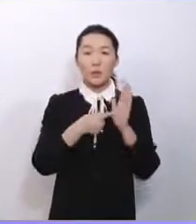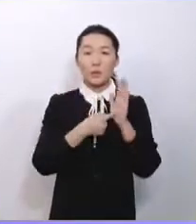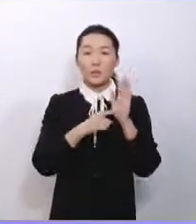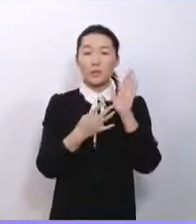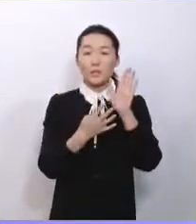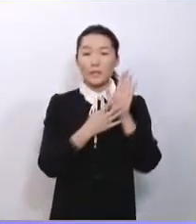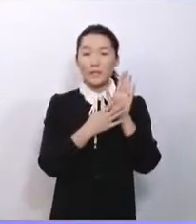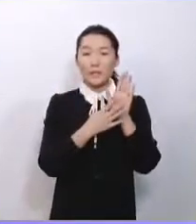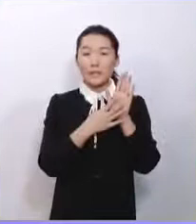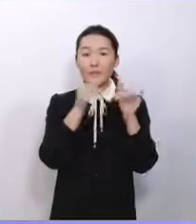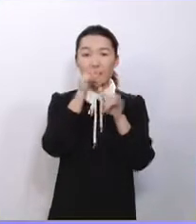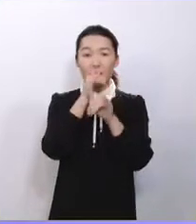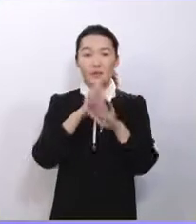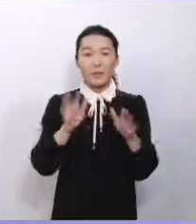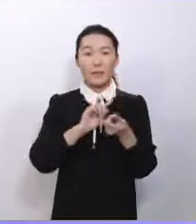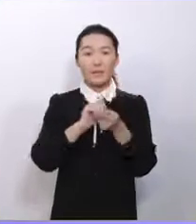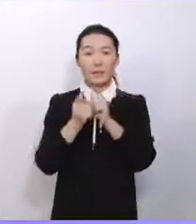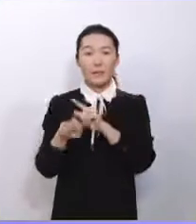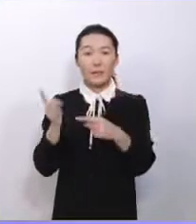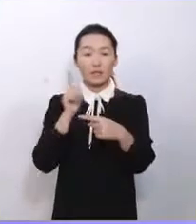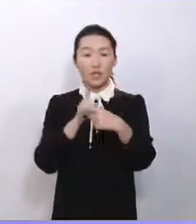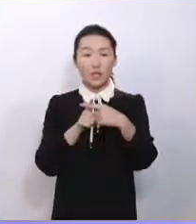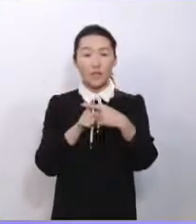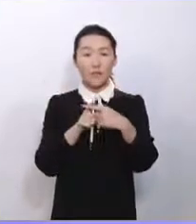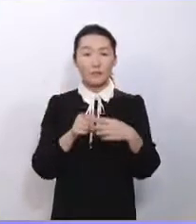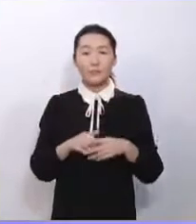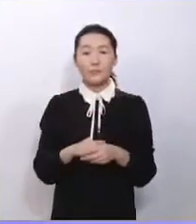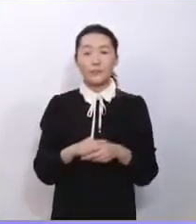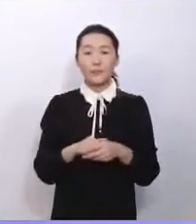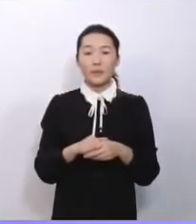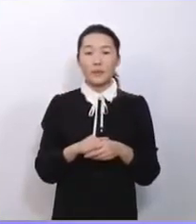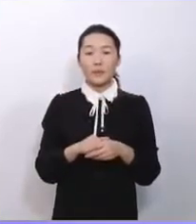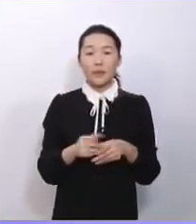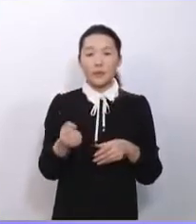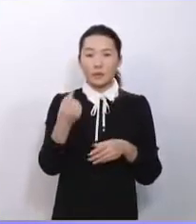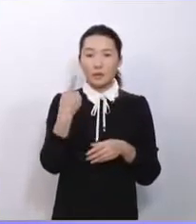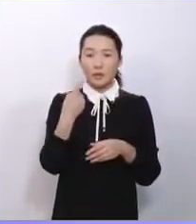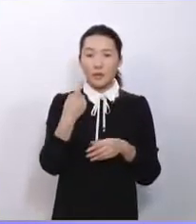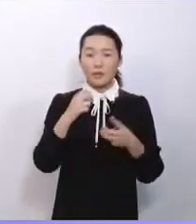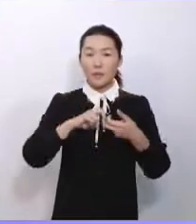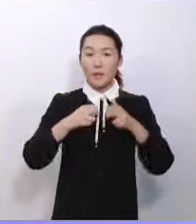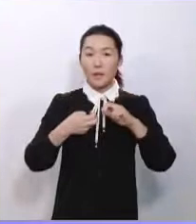на 9 не смогли заменить сложением. Создалась проблема.